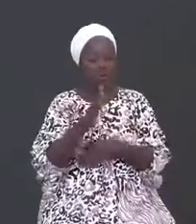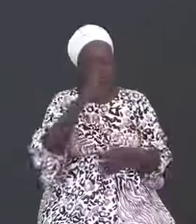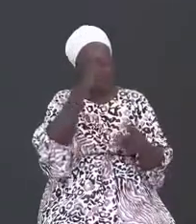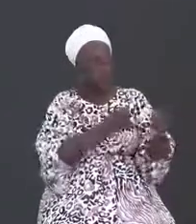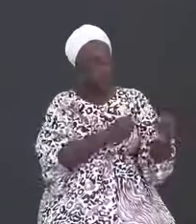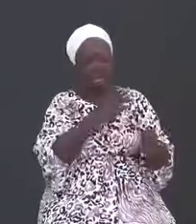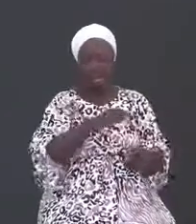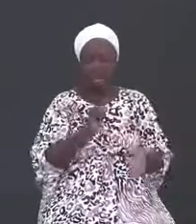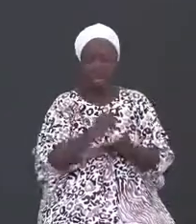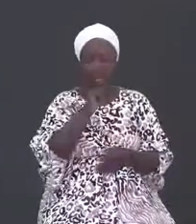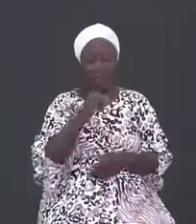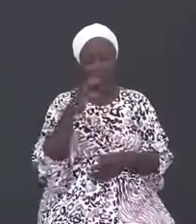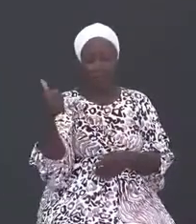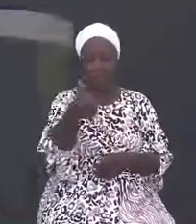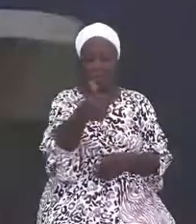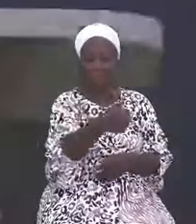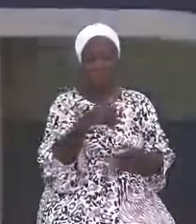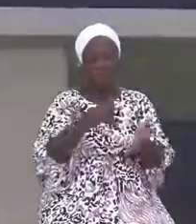vous,